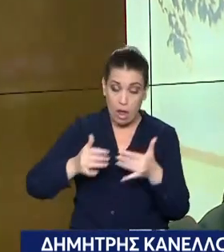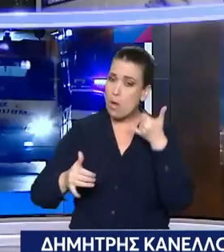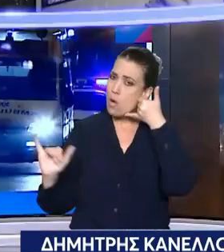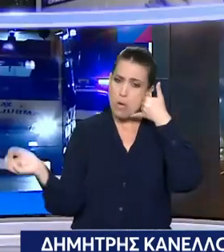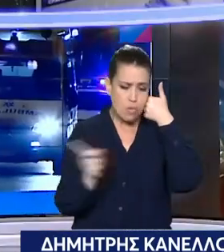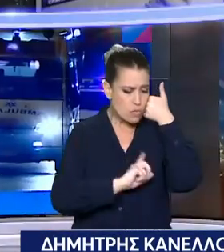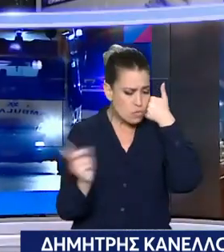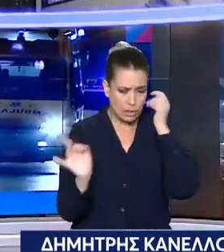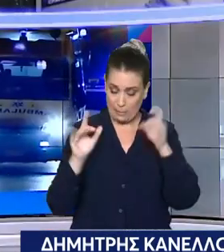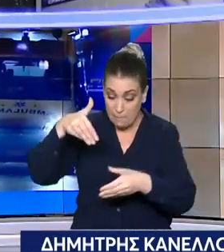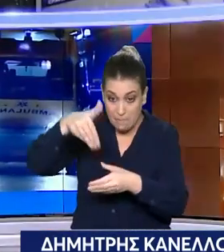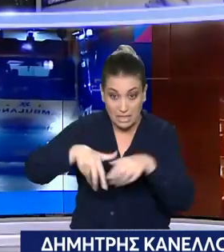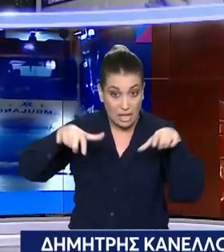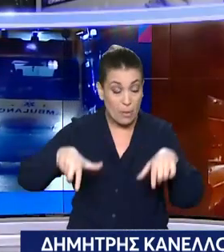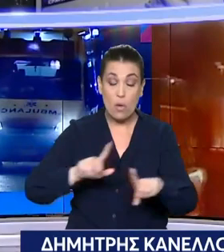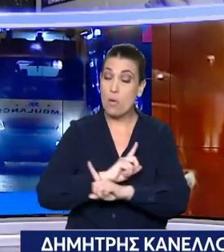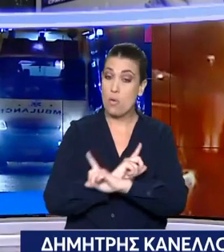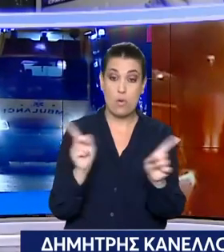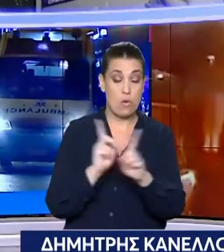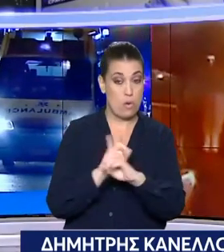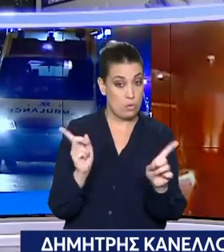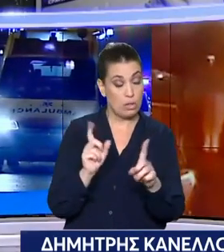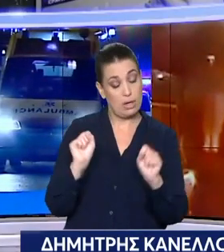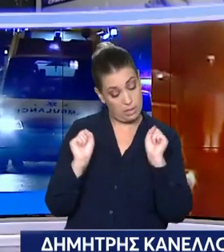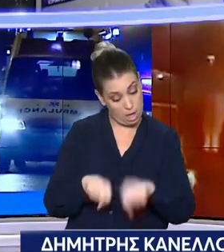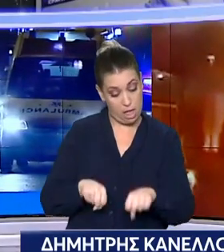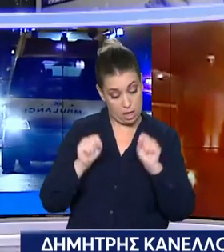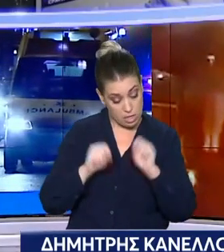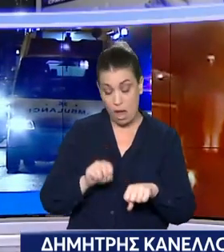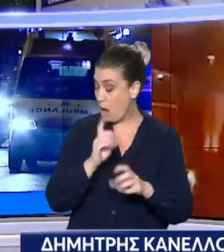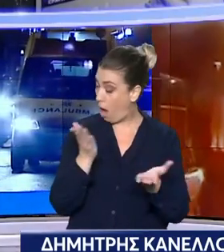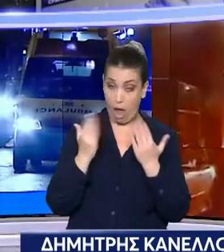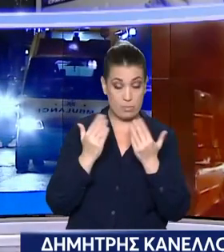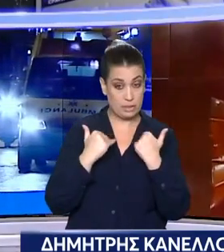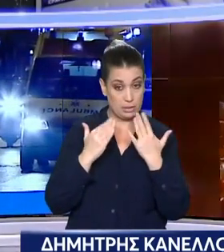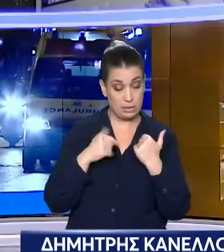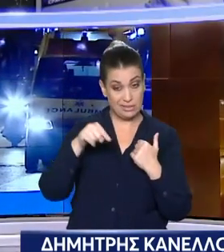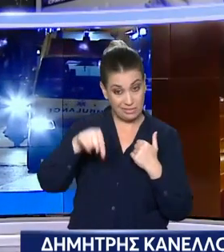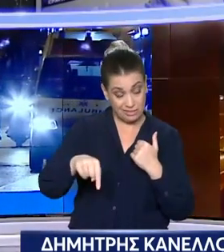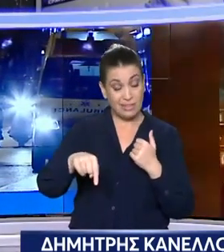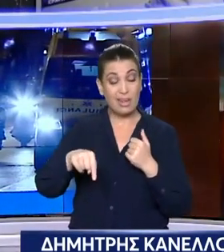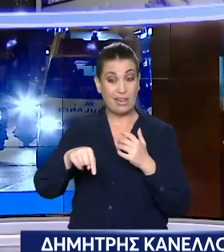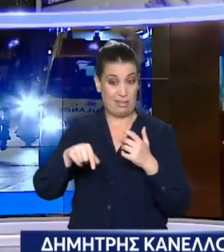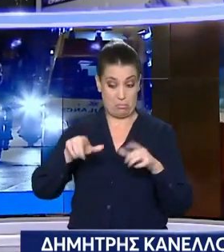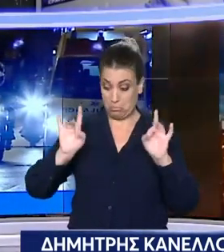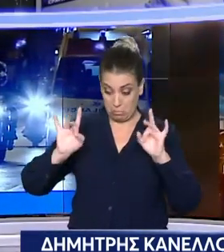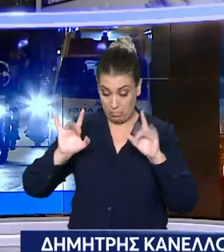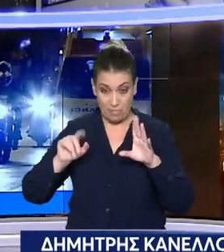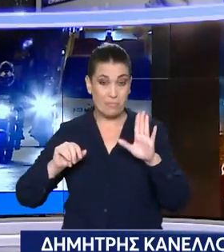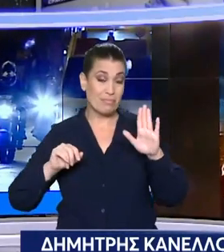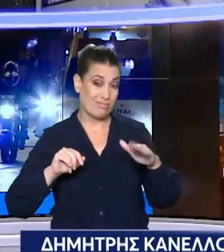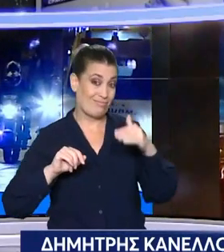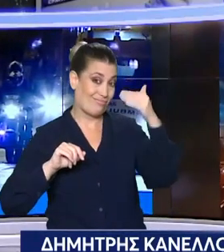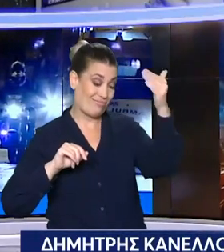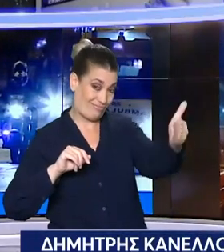Απολύτως κανένα. Και θέλω να το. Ναι, βεβαίως, κύριε Βαγγελάτε, και θέλω να τονίσω το εξής. Κατόπιν των συμβάντων αυτών, κατέφτασαν πλέον το 10 με